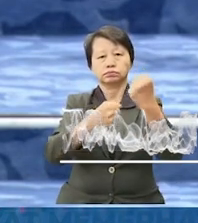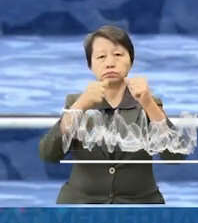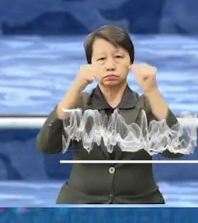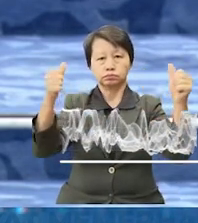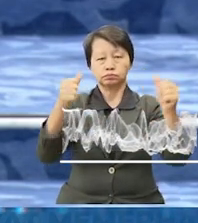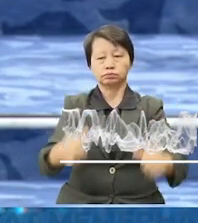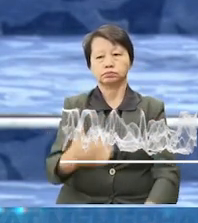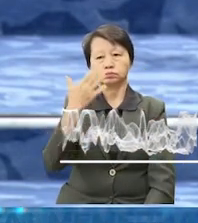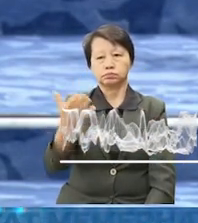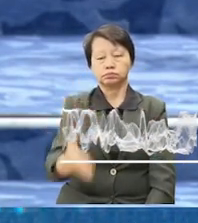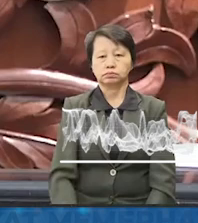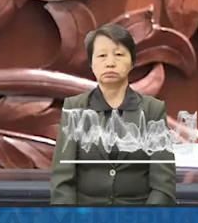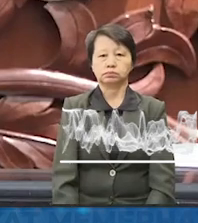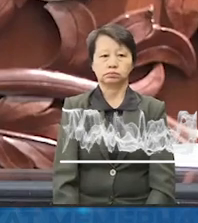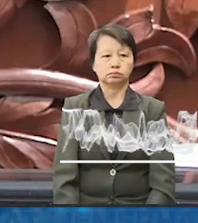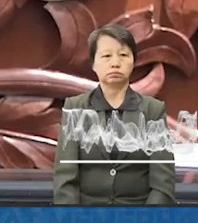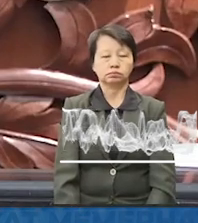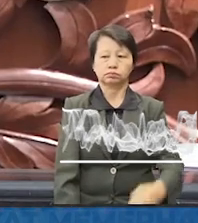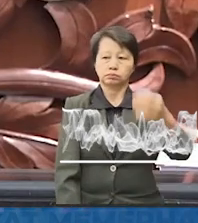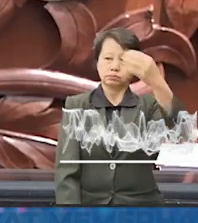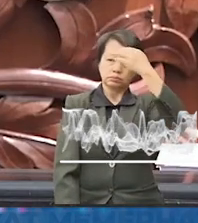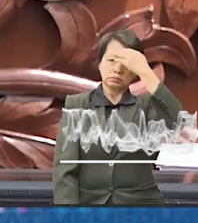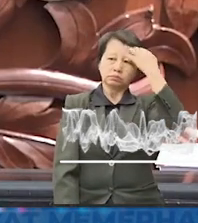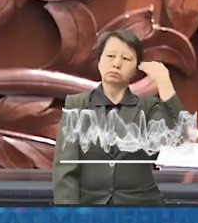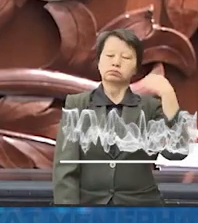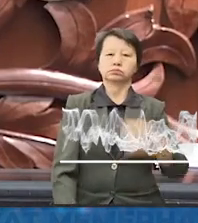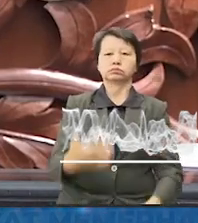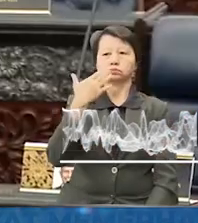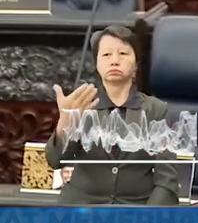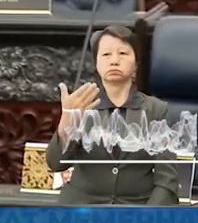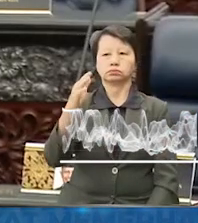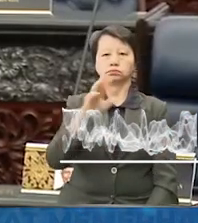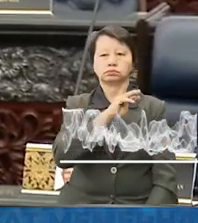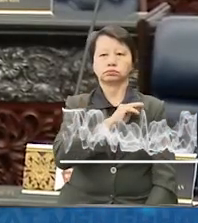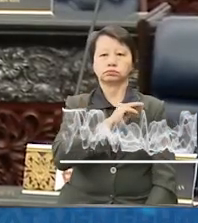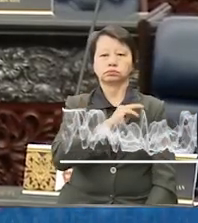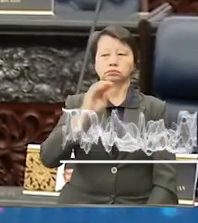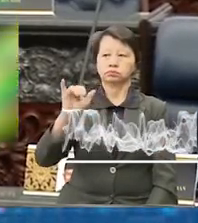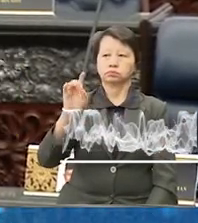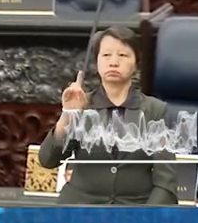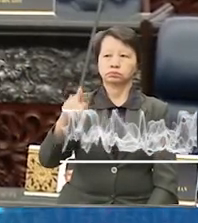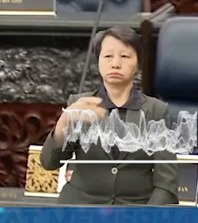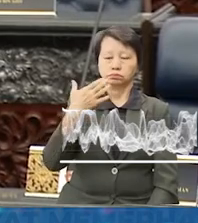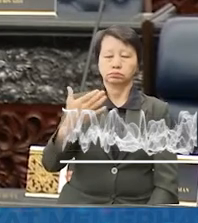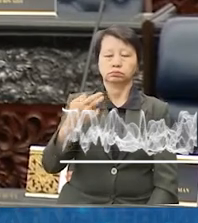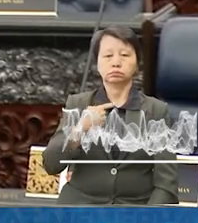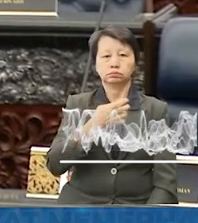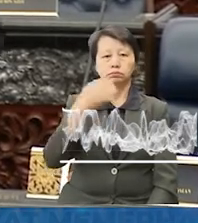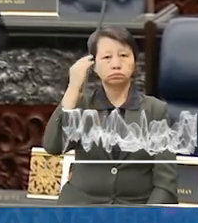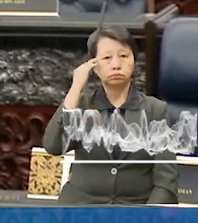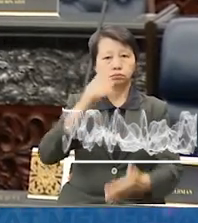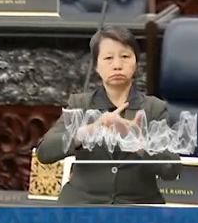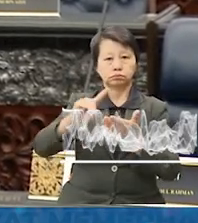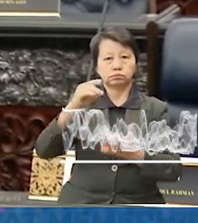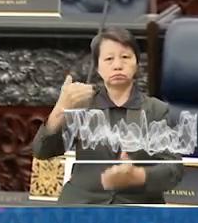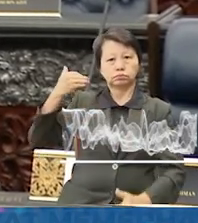kasih. Silakan. Terima kasih, Mak Menteri, Tuan Dipertua. Kita maklum minggu